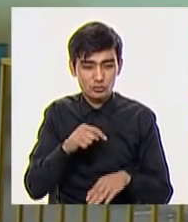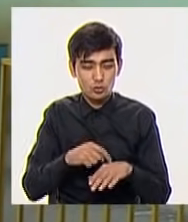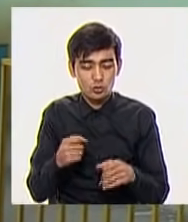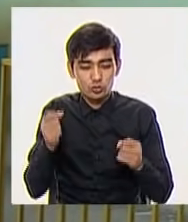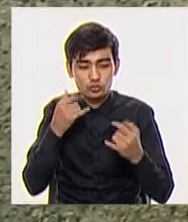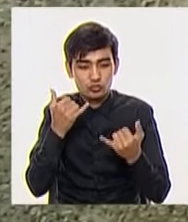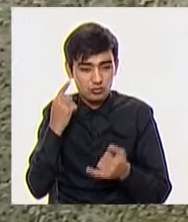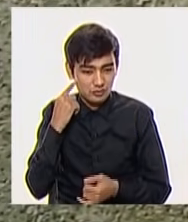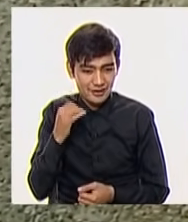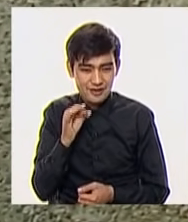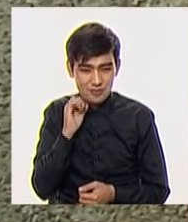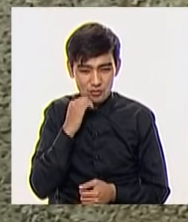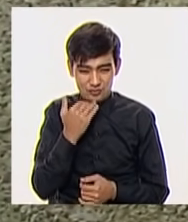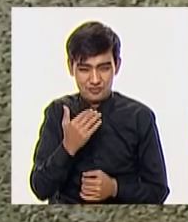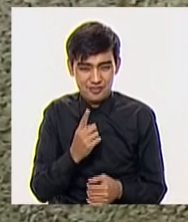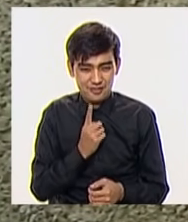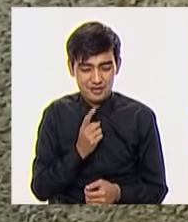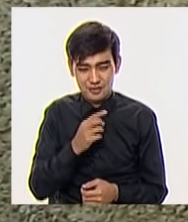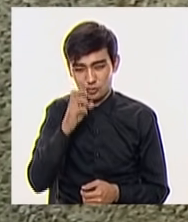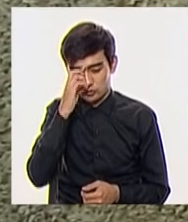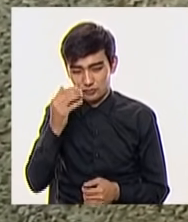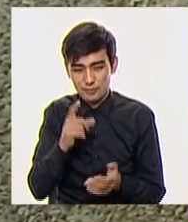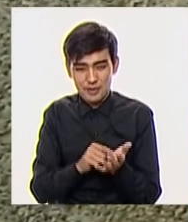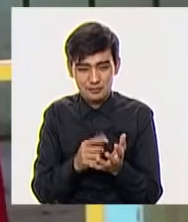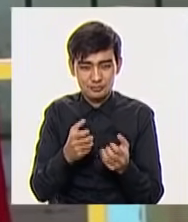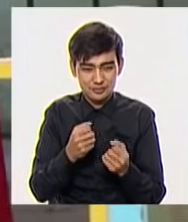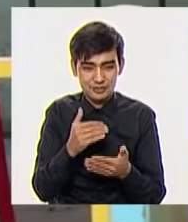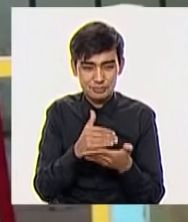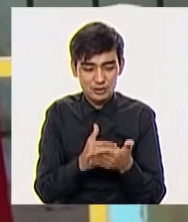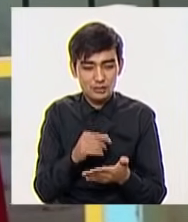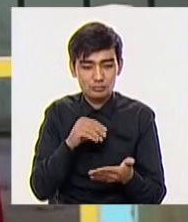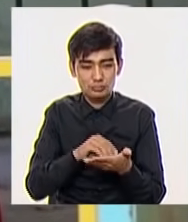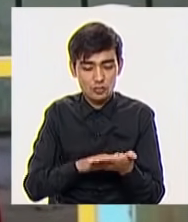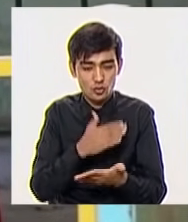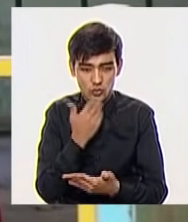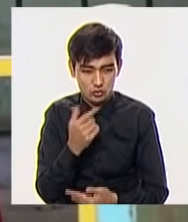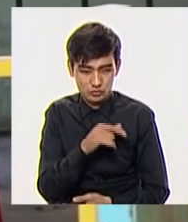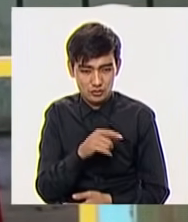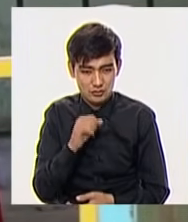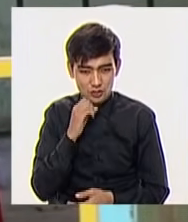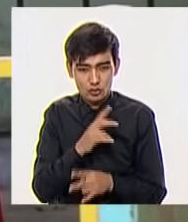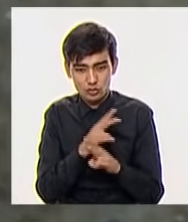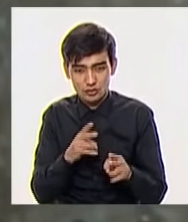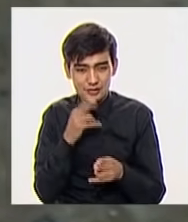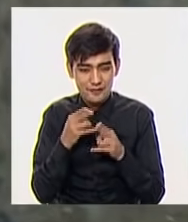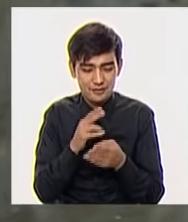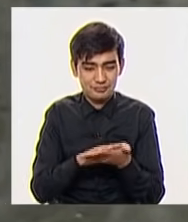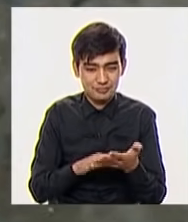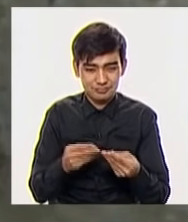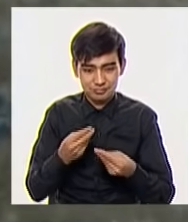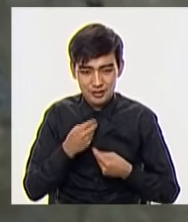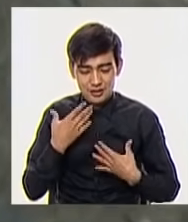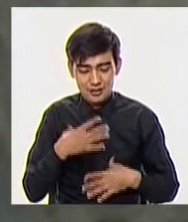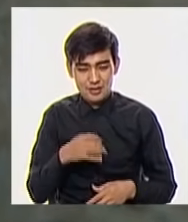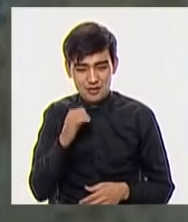естіпті. Бірақ жалғызбасты қарттың мемлекеттен әлеуметтік көмек алатын адамдар тізімде жоқ екенін айтады. Өйткені ешкім келіп арызданбаған. Мамандар